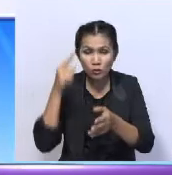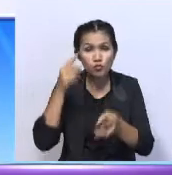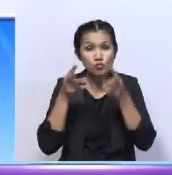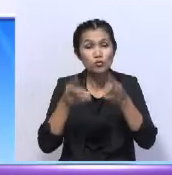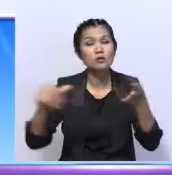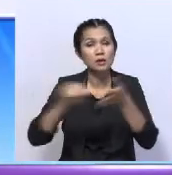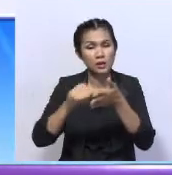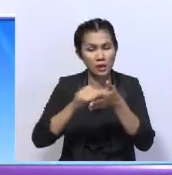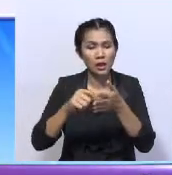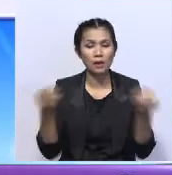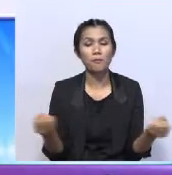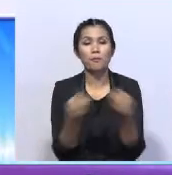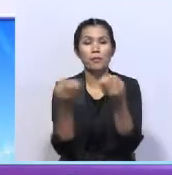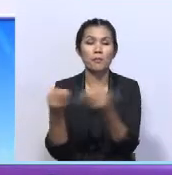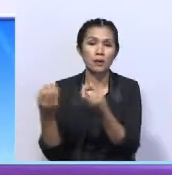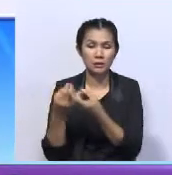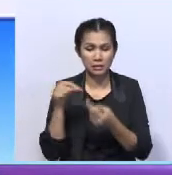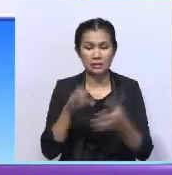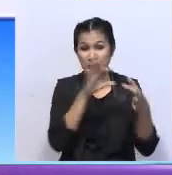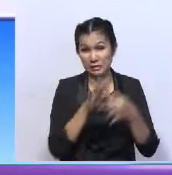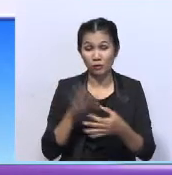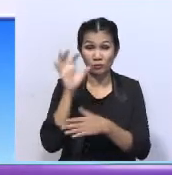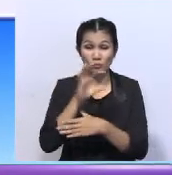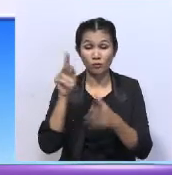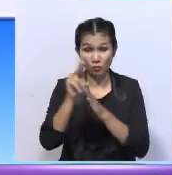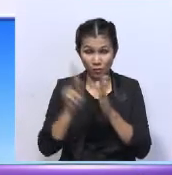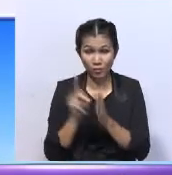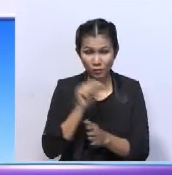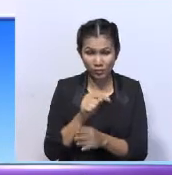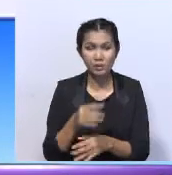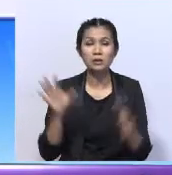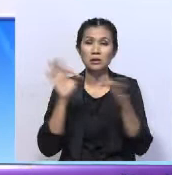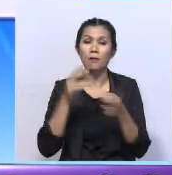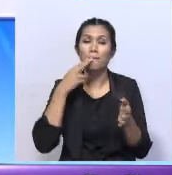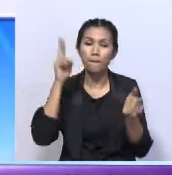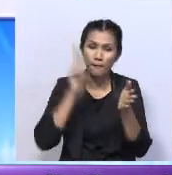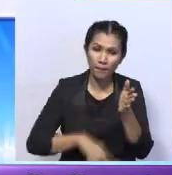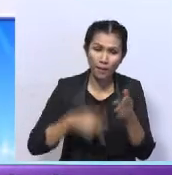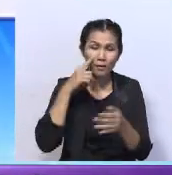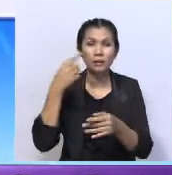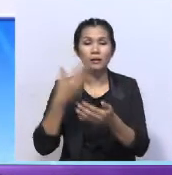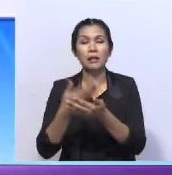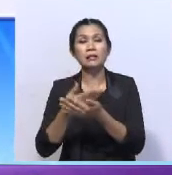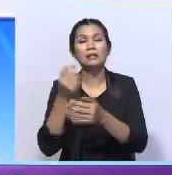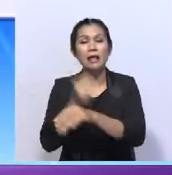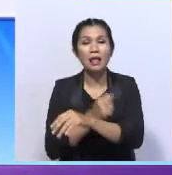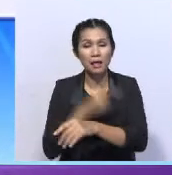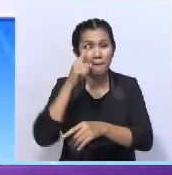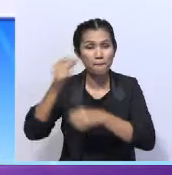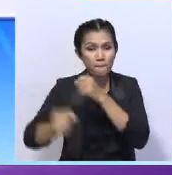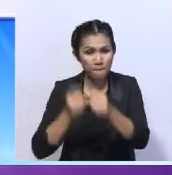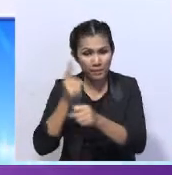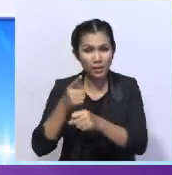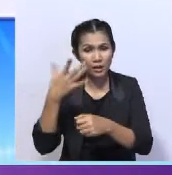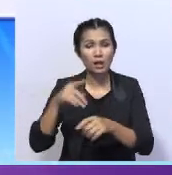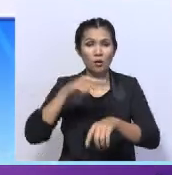าลดผลกระทบจากการบังคับใช้กฎหมายนี้ทั้งในเรื่องค่าปรับค่าตอบแทนรายปีและขยายระยะเวลาการแ